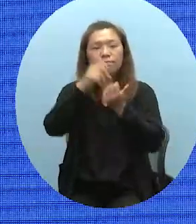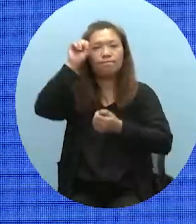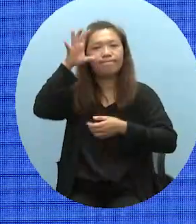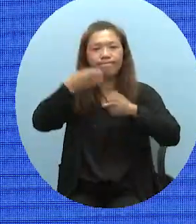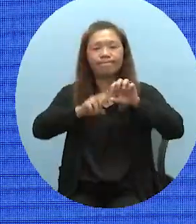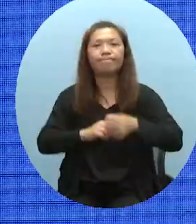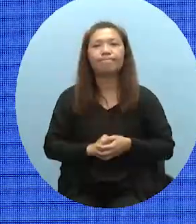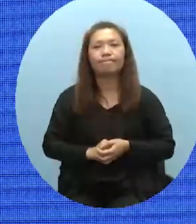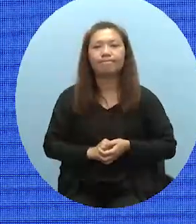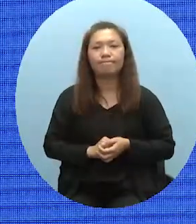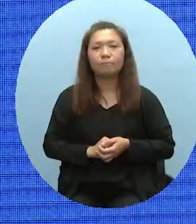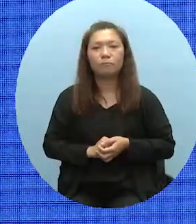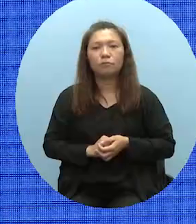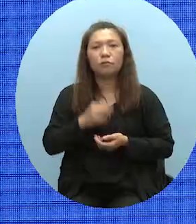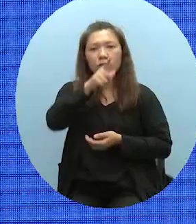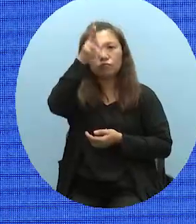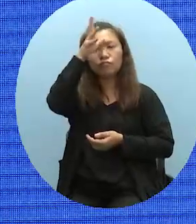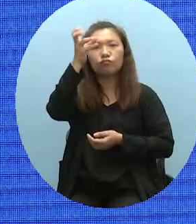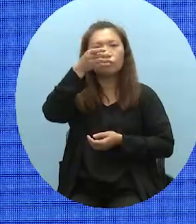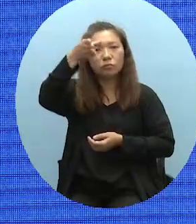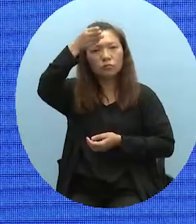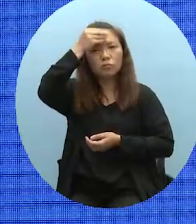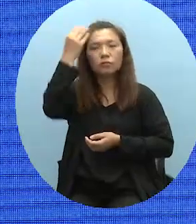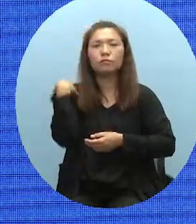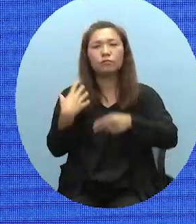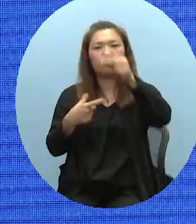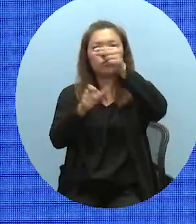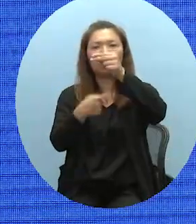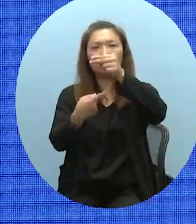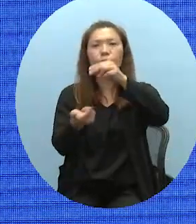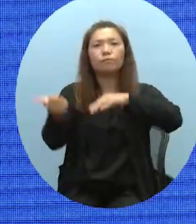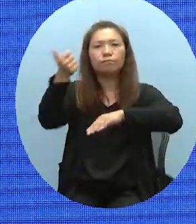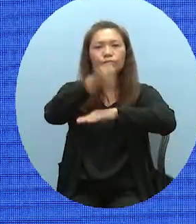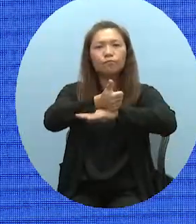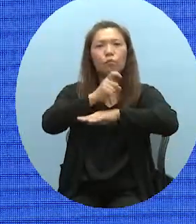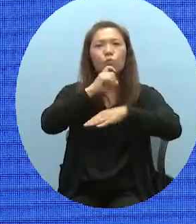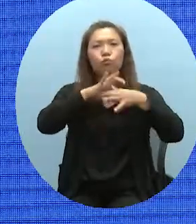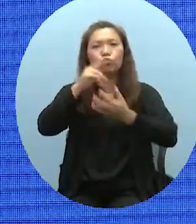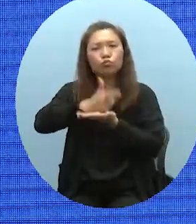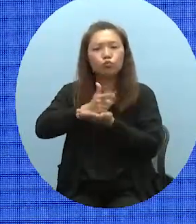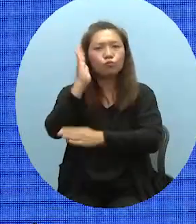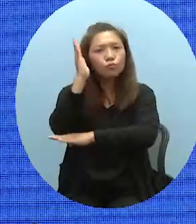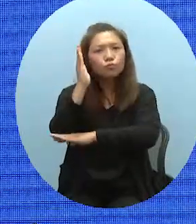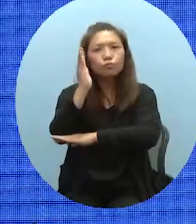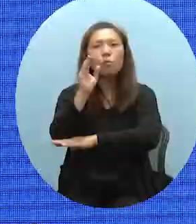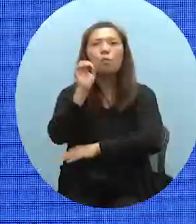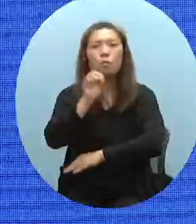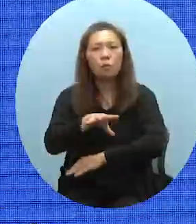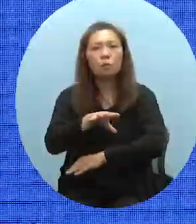科。習近平主席在7月1日發表的重要講話裏面提